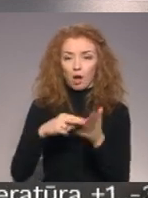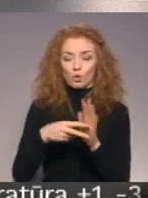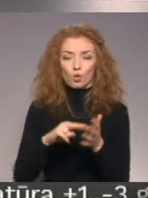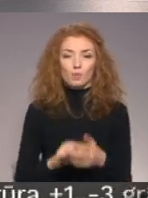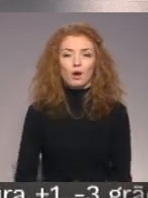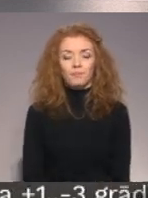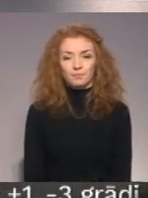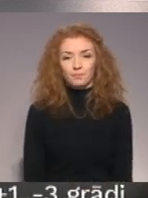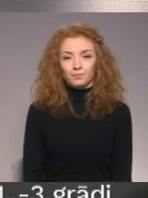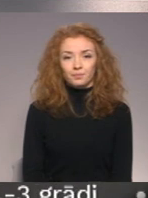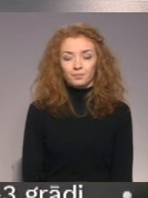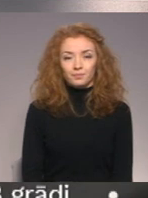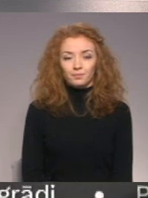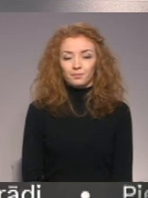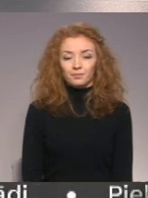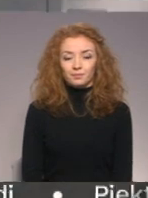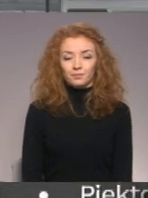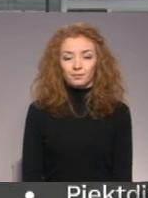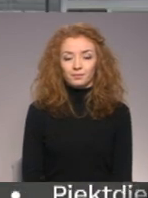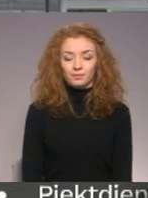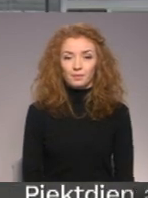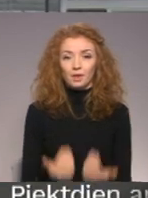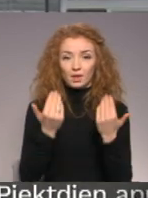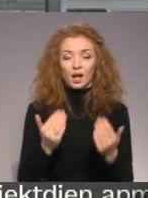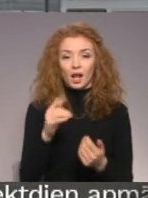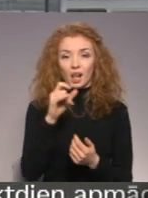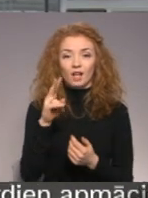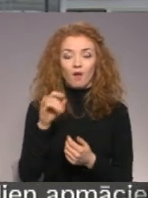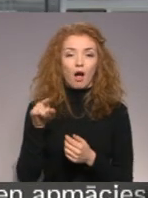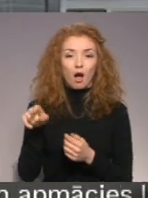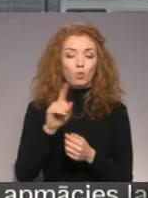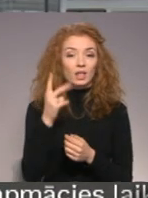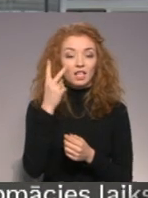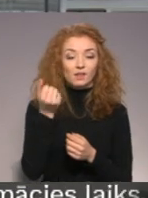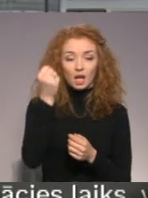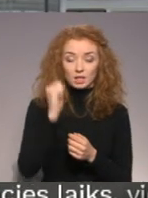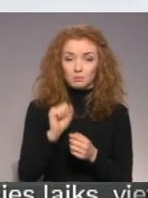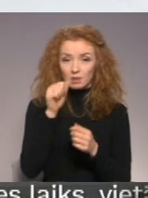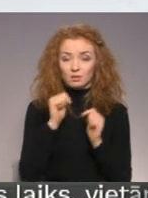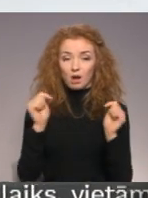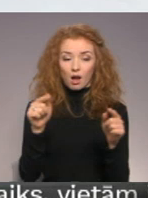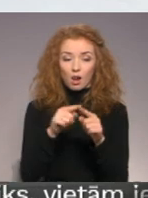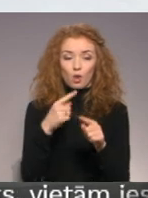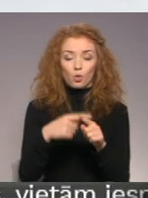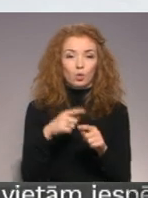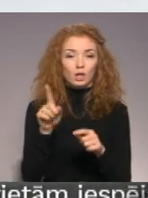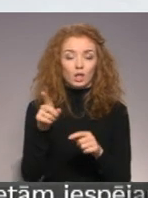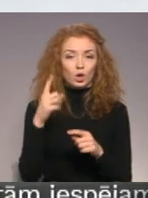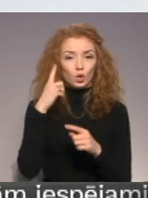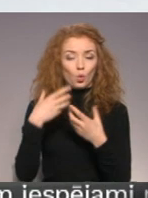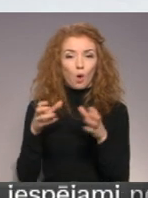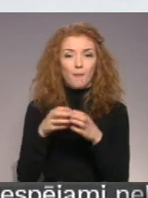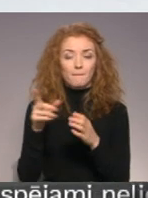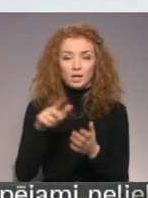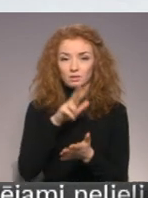plašāk Vidzus Daugavas televīzija. Šobrīd Līvānos ir divas azartspēļu zāles, kuras skar Līvānu novada domes